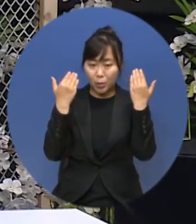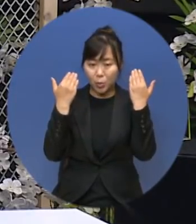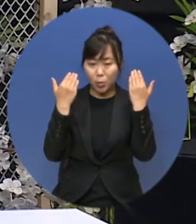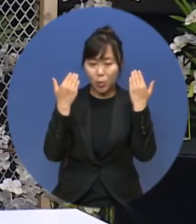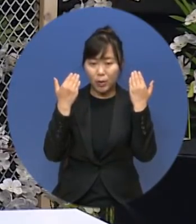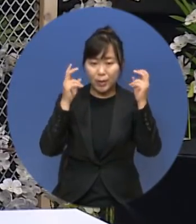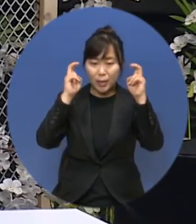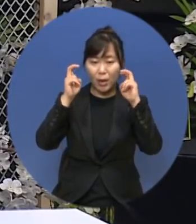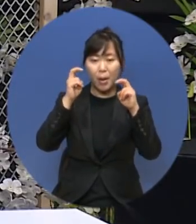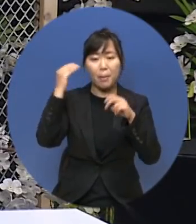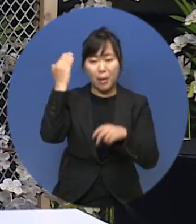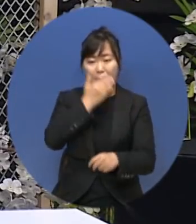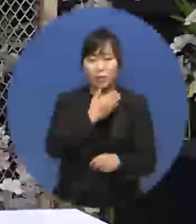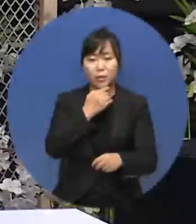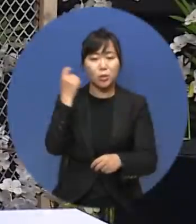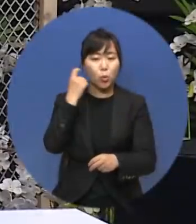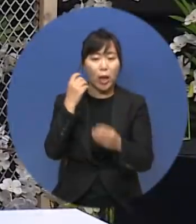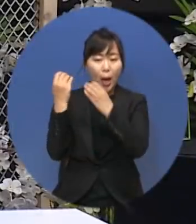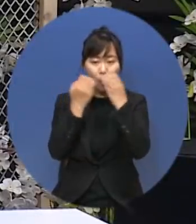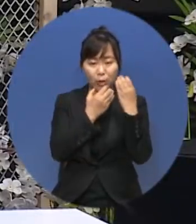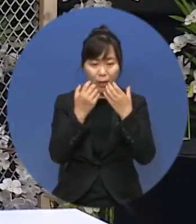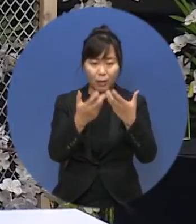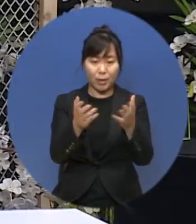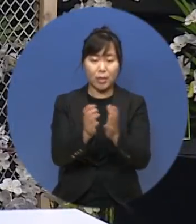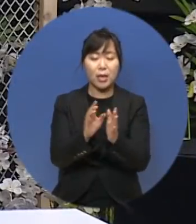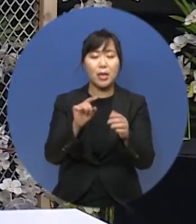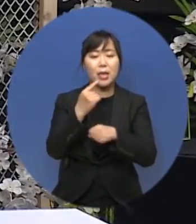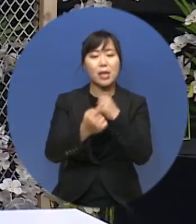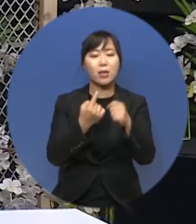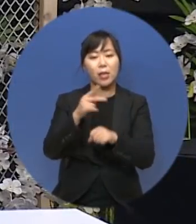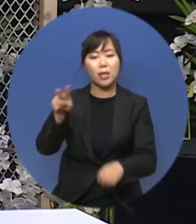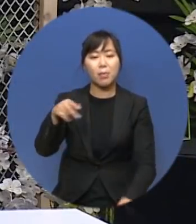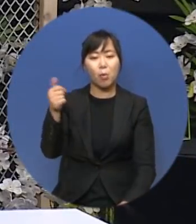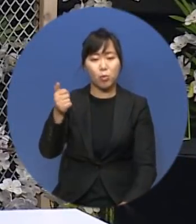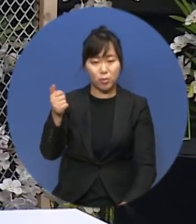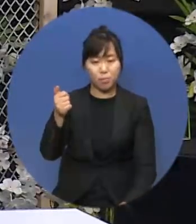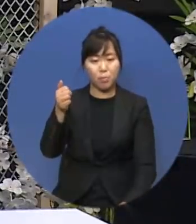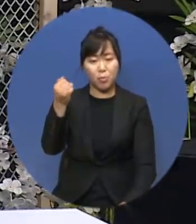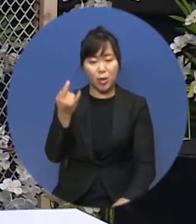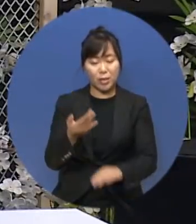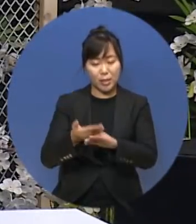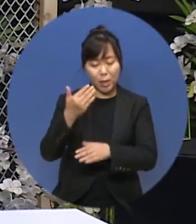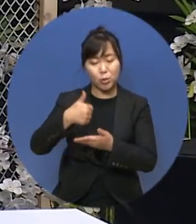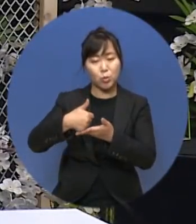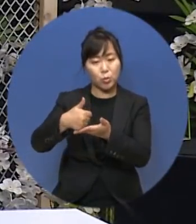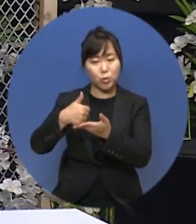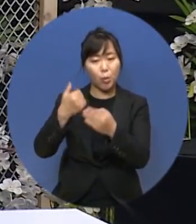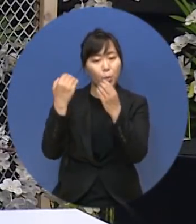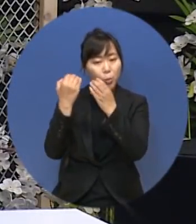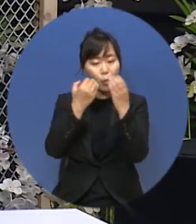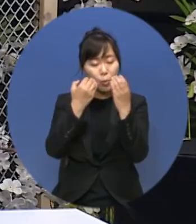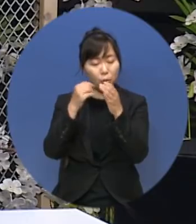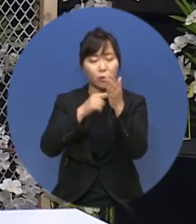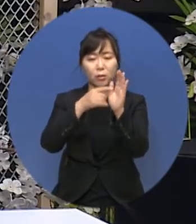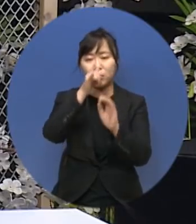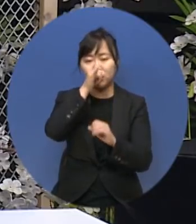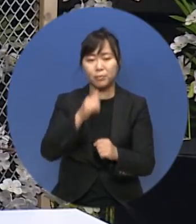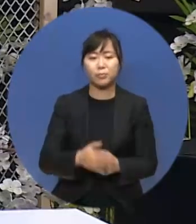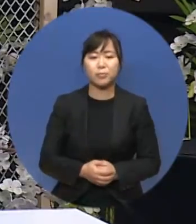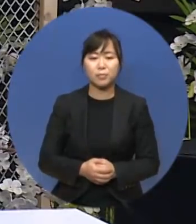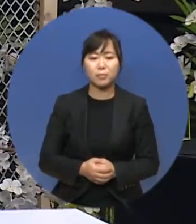맑은 소리의 하모니카 앙상블이 연간 250여 회 이상의 초청 공연이